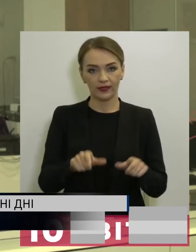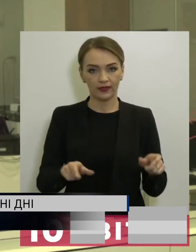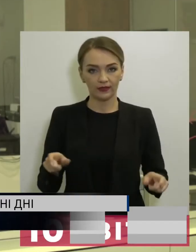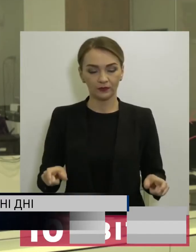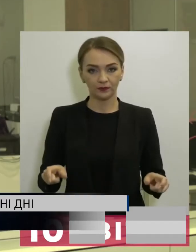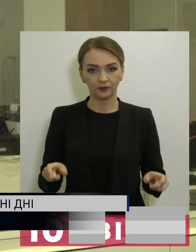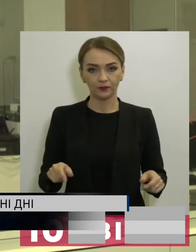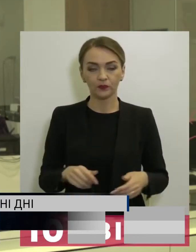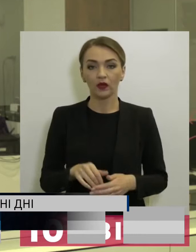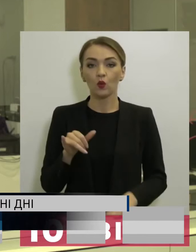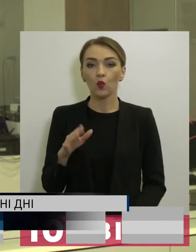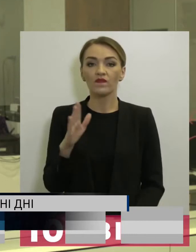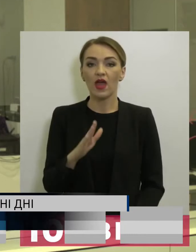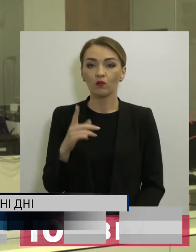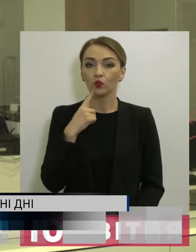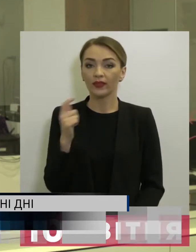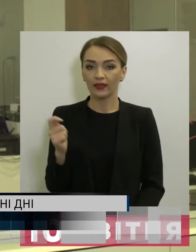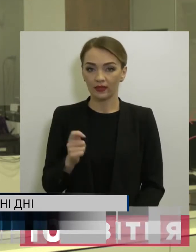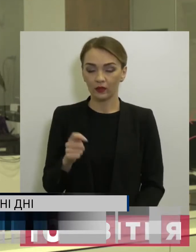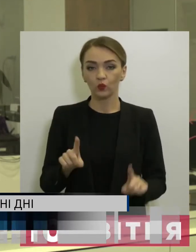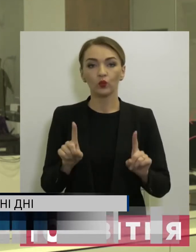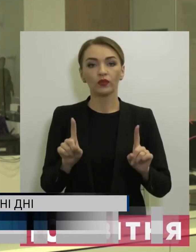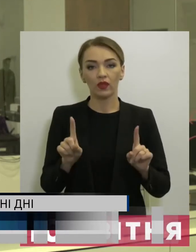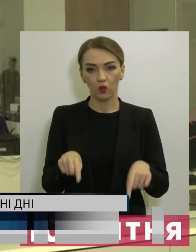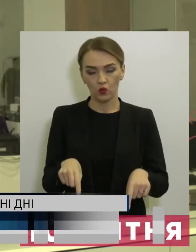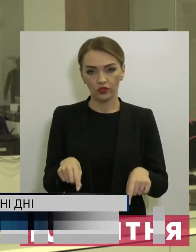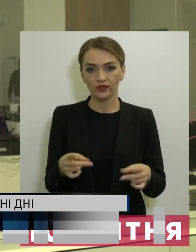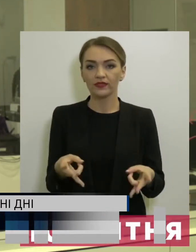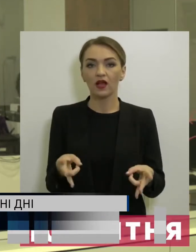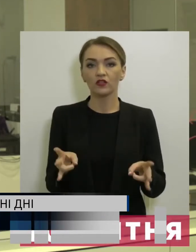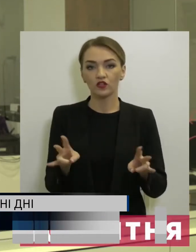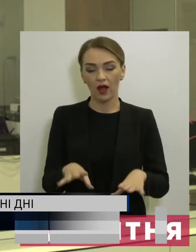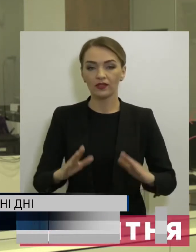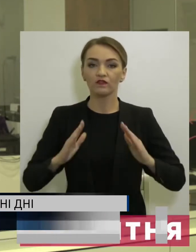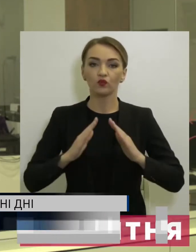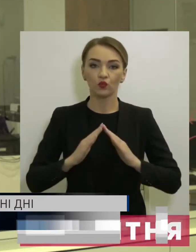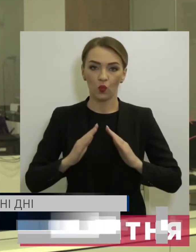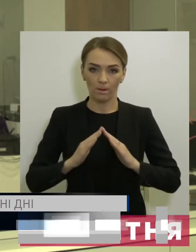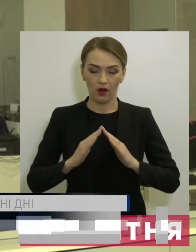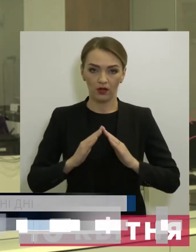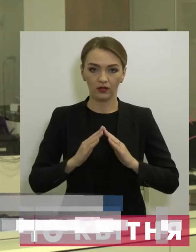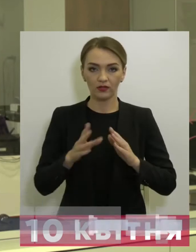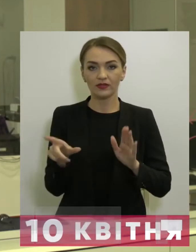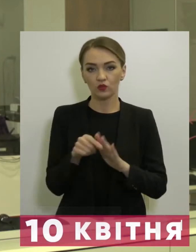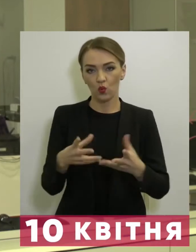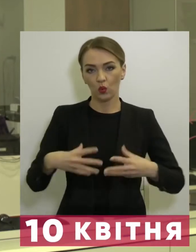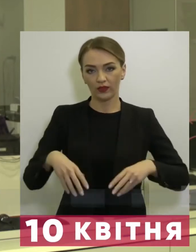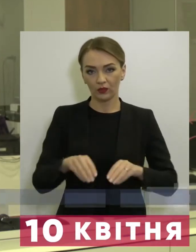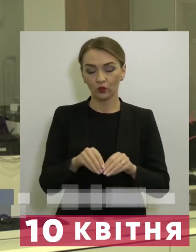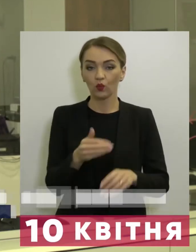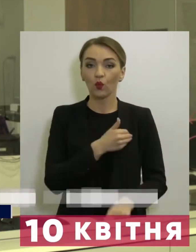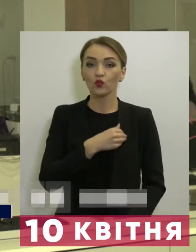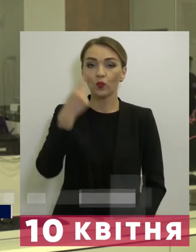коли коронавірусний карантин буде послаблено. Про це столичний голова повідомив на брифінгу 10 квітня.